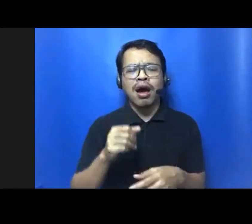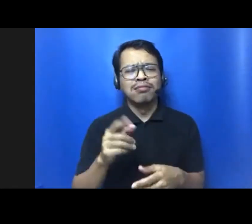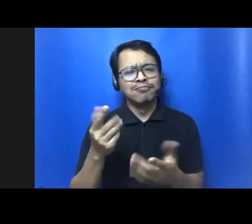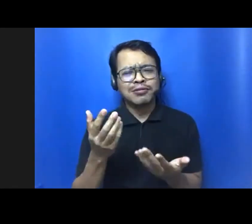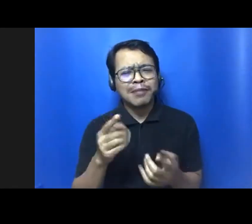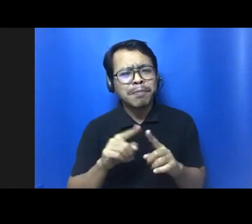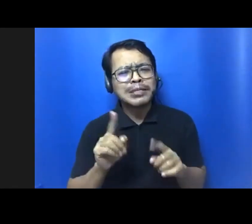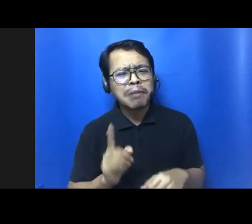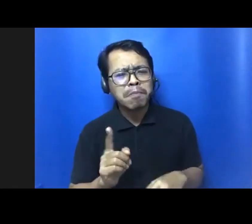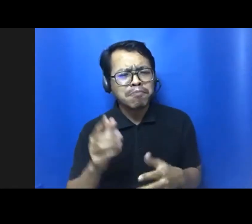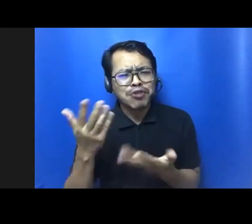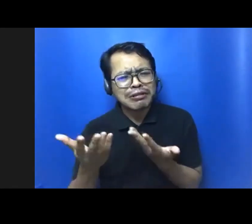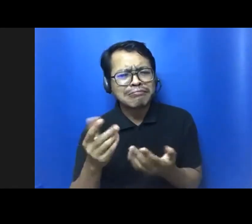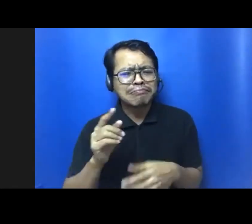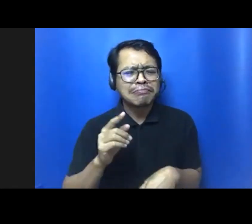untuk